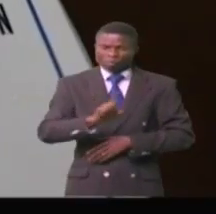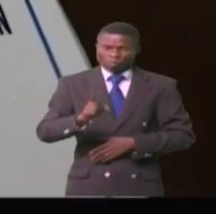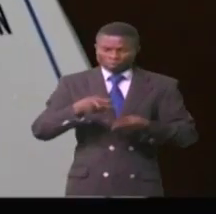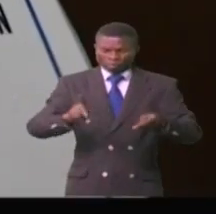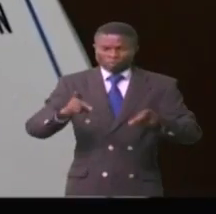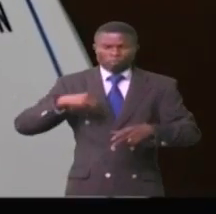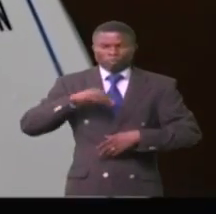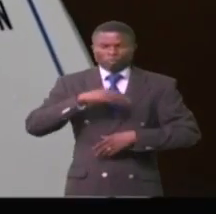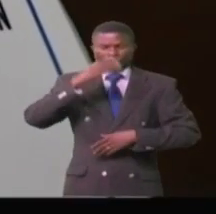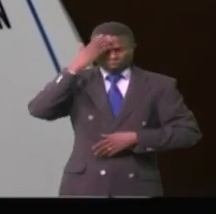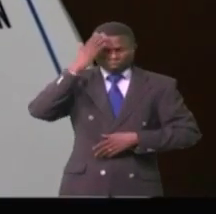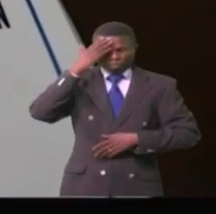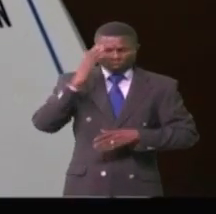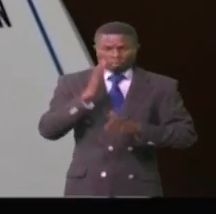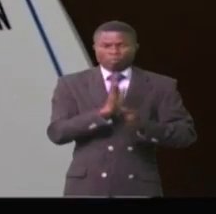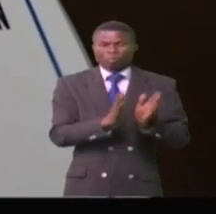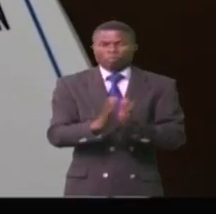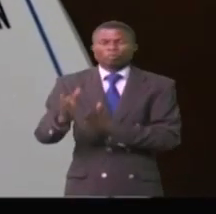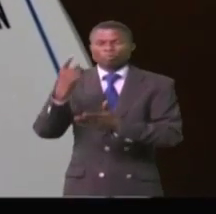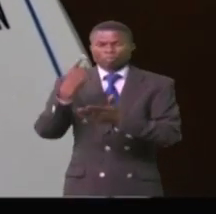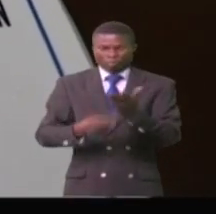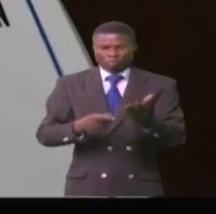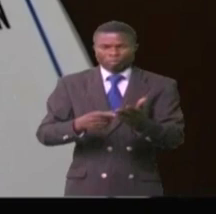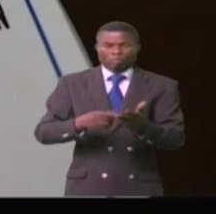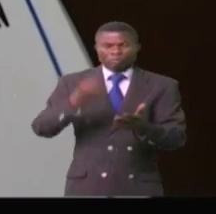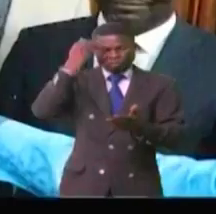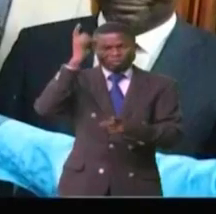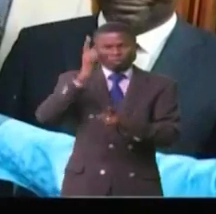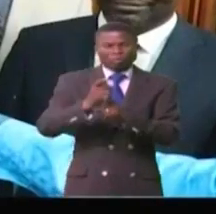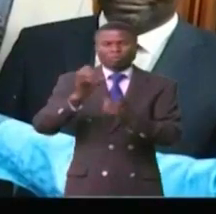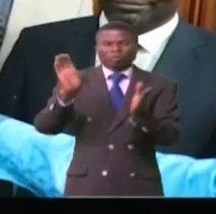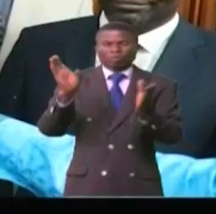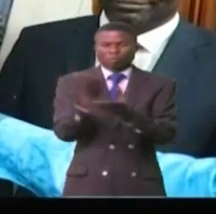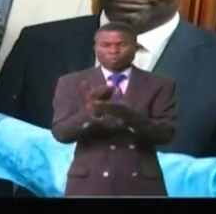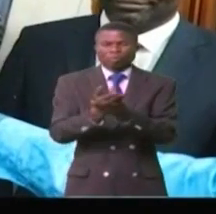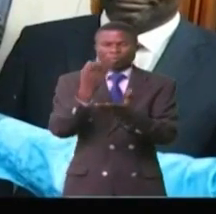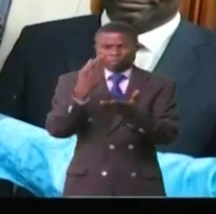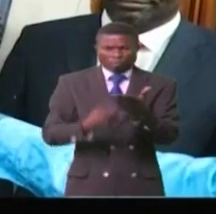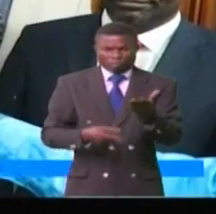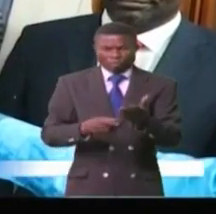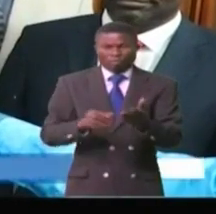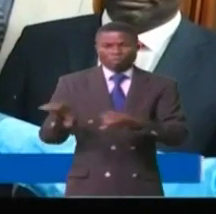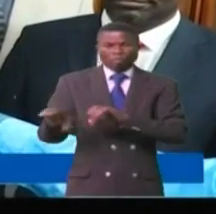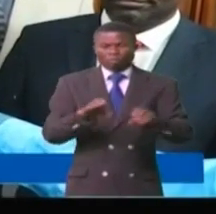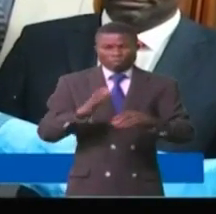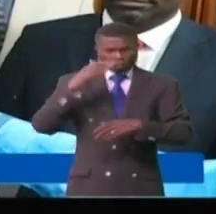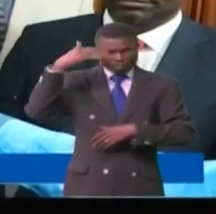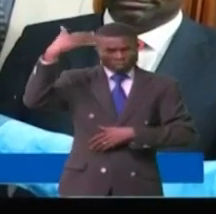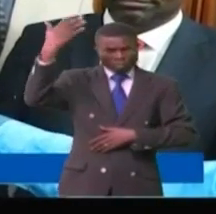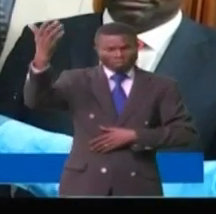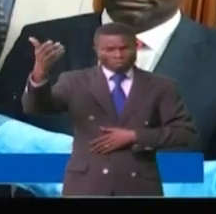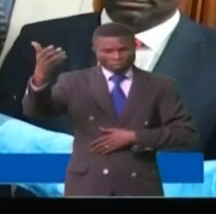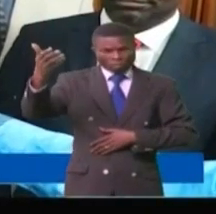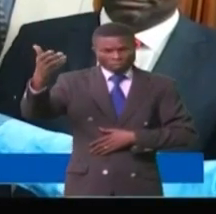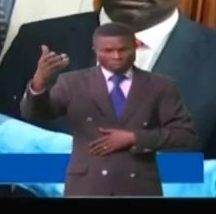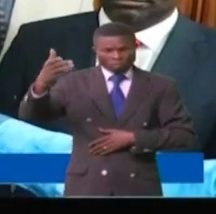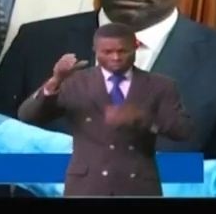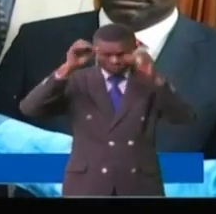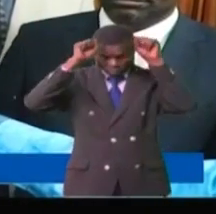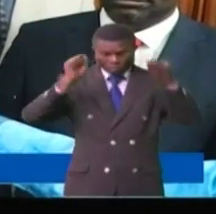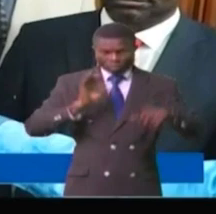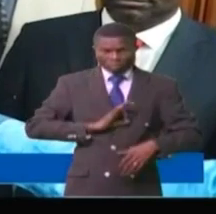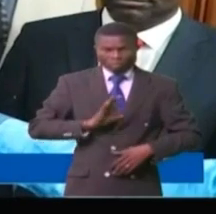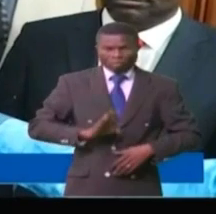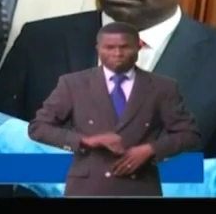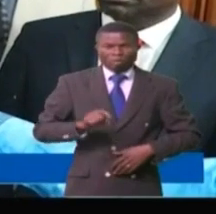de s'imprégner des dispositions et contenus de cette charte. Et parmi les événements qui vont suivre, vous savez, le président Félix